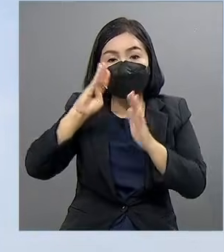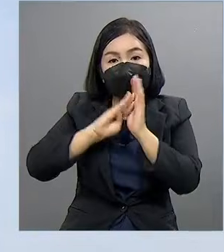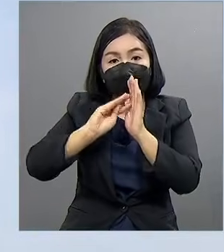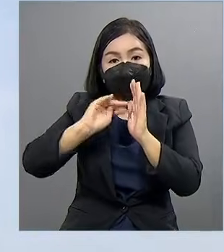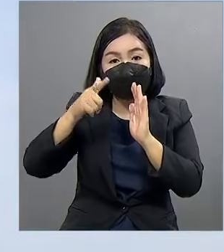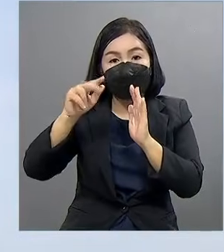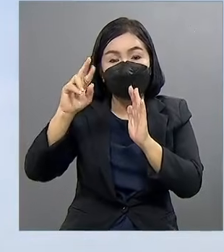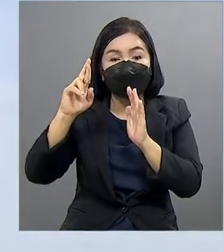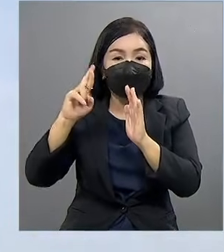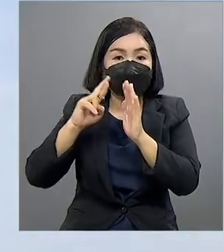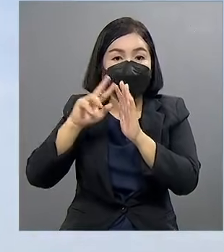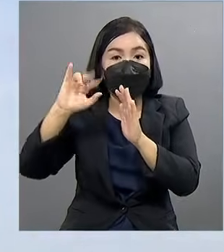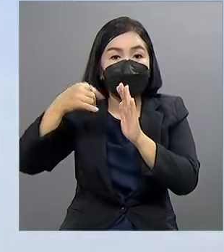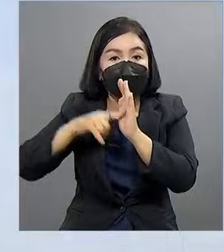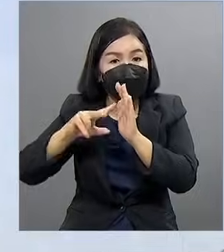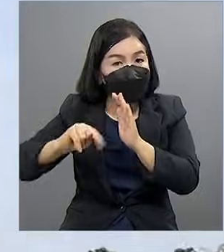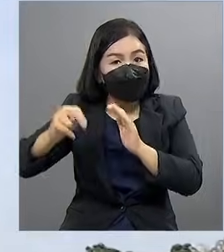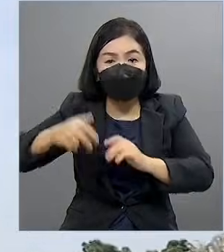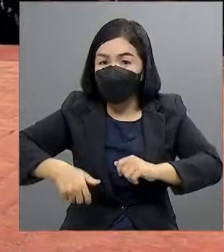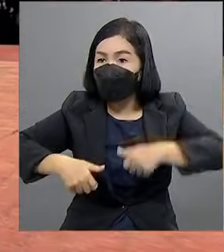นั่นเอง